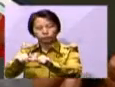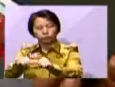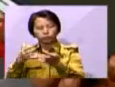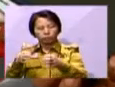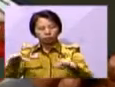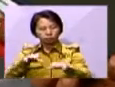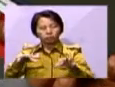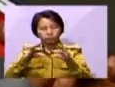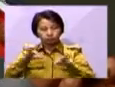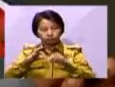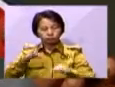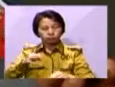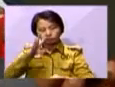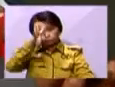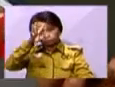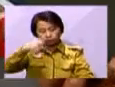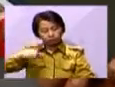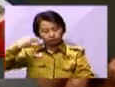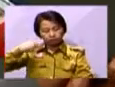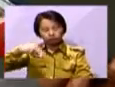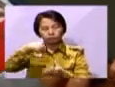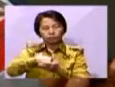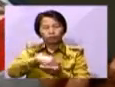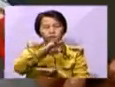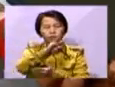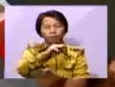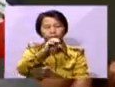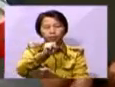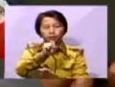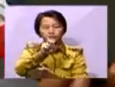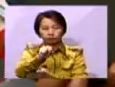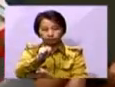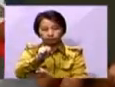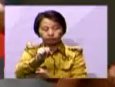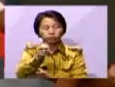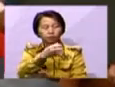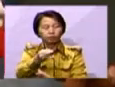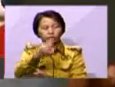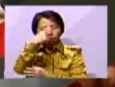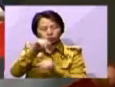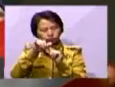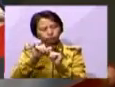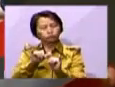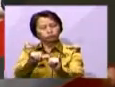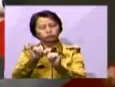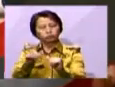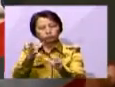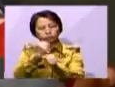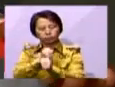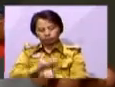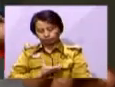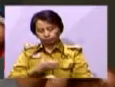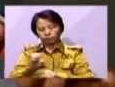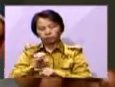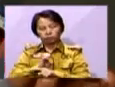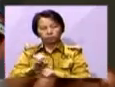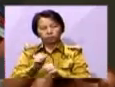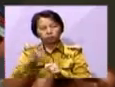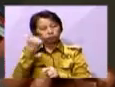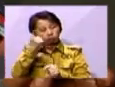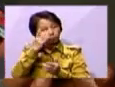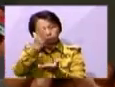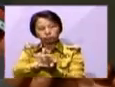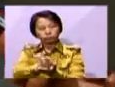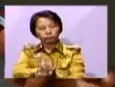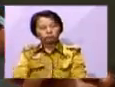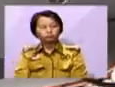buat cipta dan sejarah di dalam MSN sendiri yang untuk terus dapat pingat emas tanpa henti.